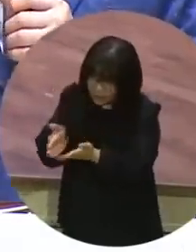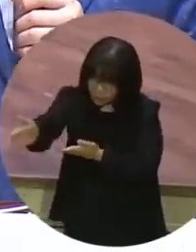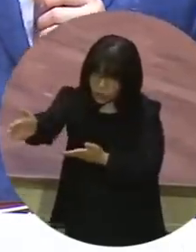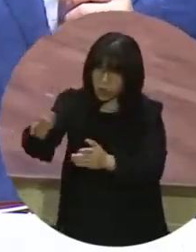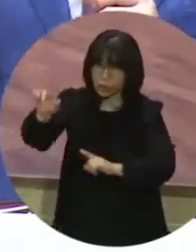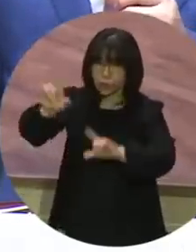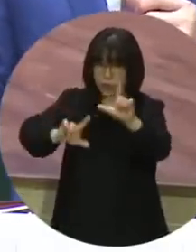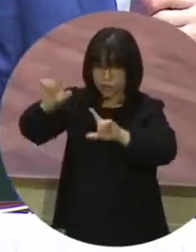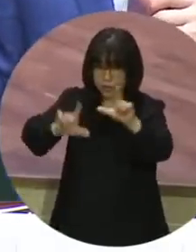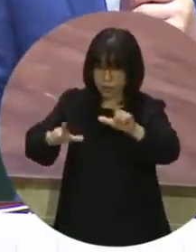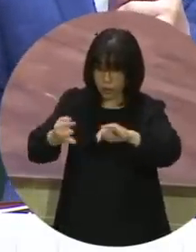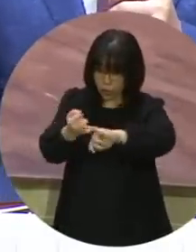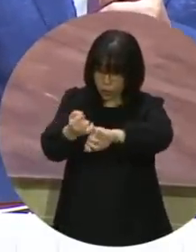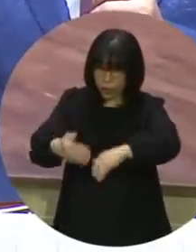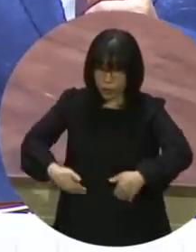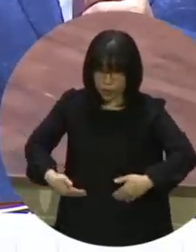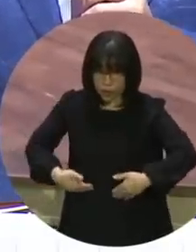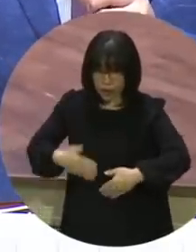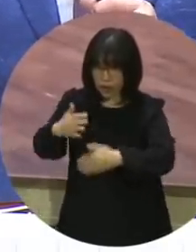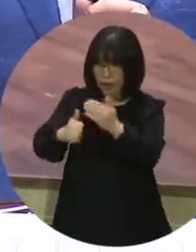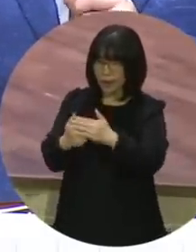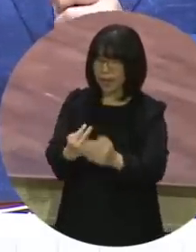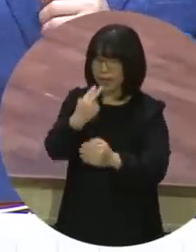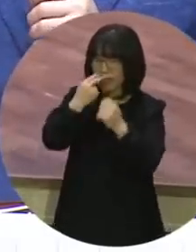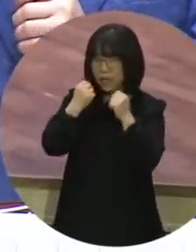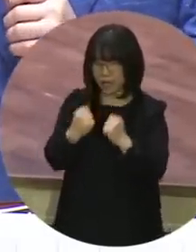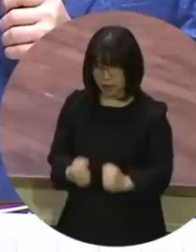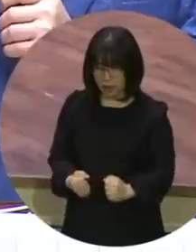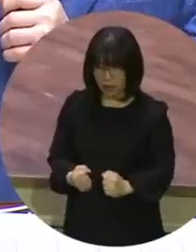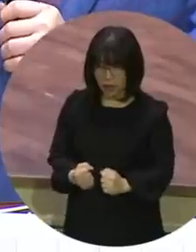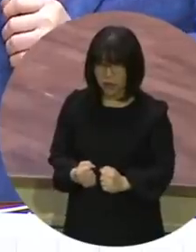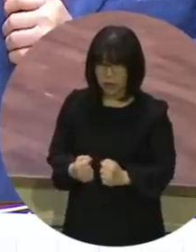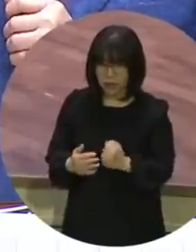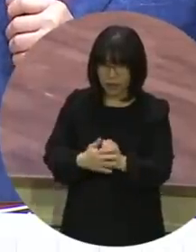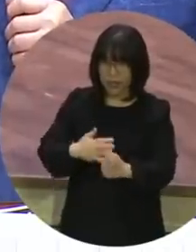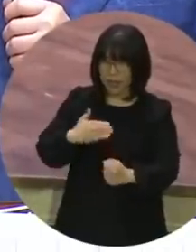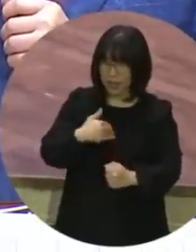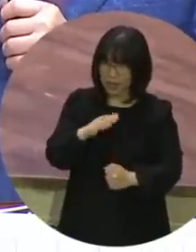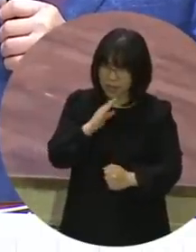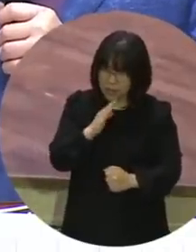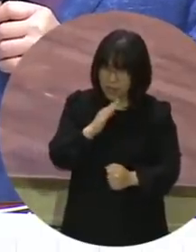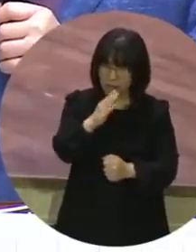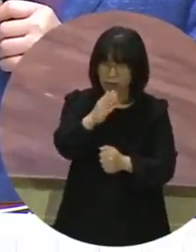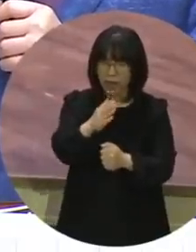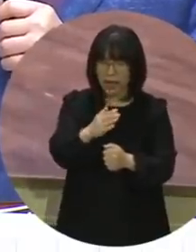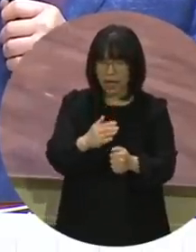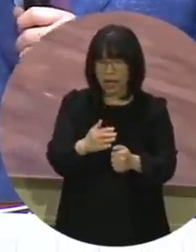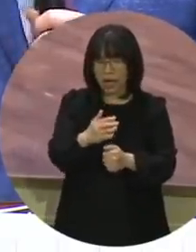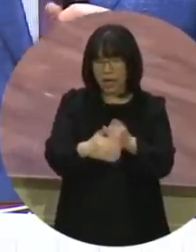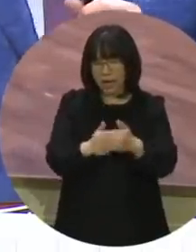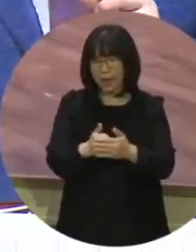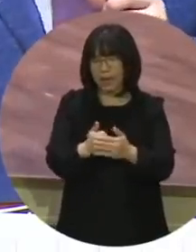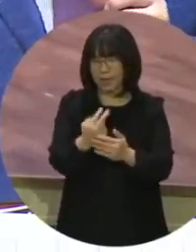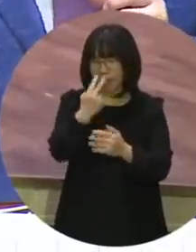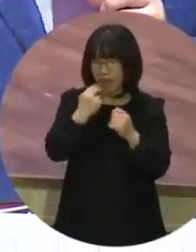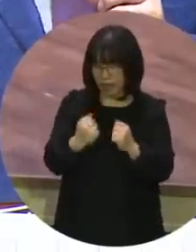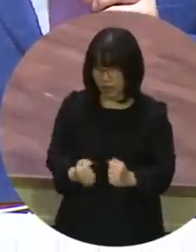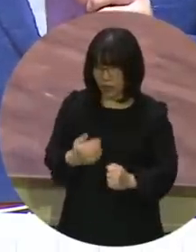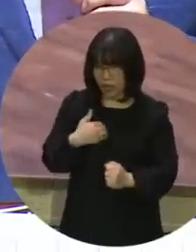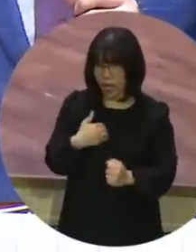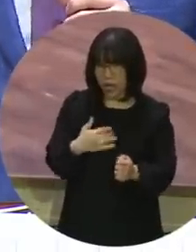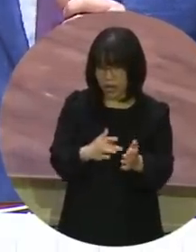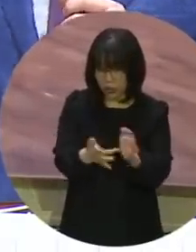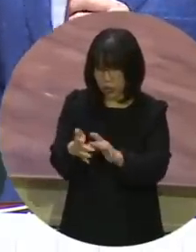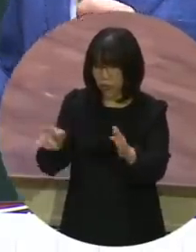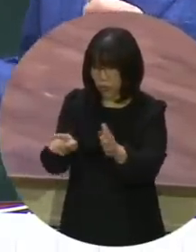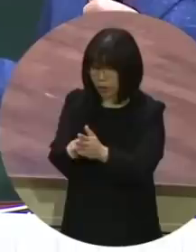응답을 받아요. 아, 하나님이 살아계시구나. 할 말이 있다. 나도 예수 믿고 나서 할 말이 있다. 나 교회 나가고 나서부터 할 말이